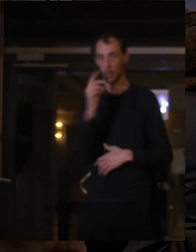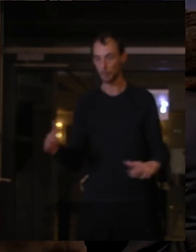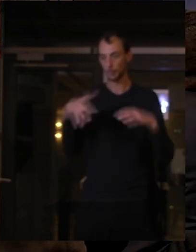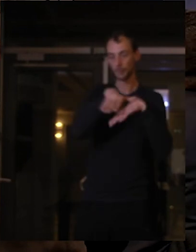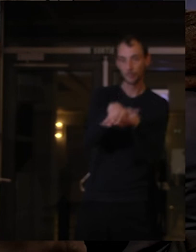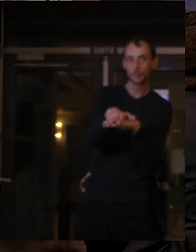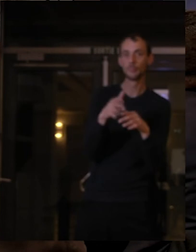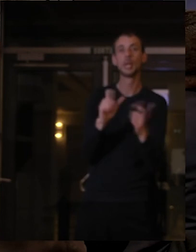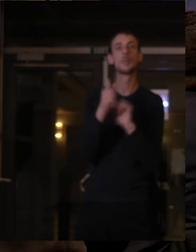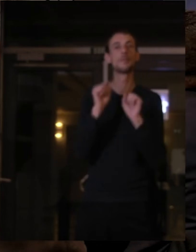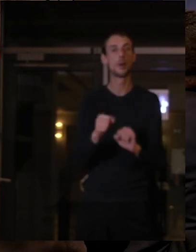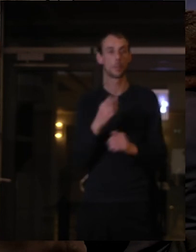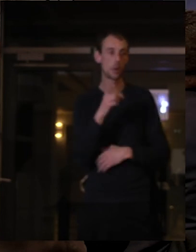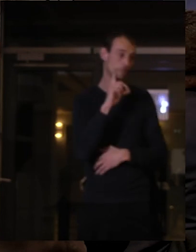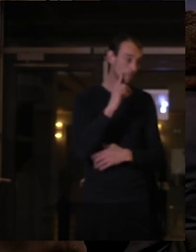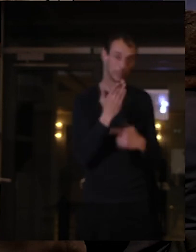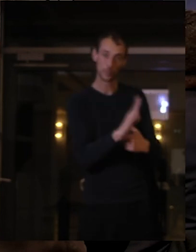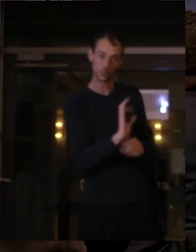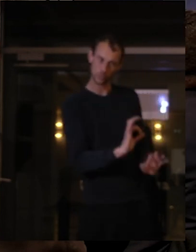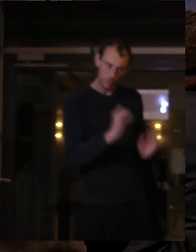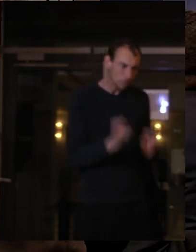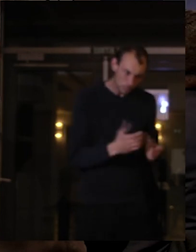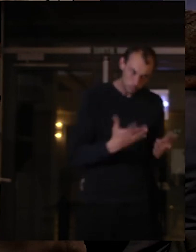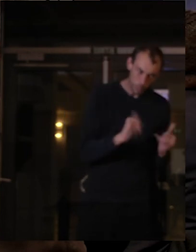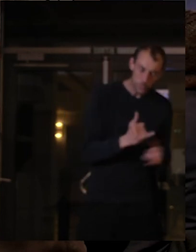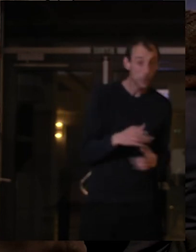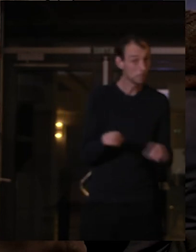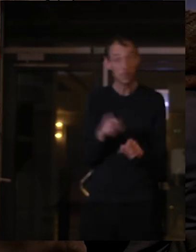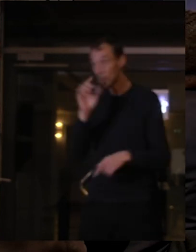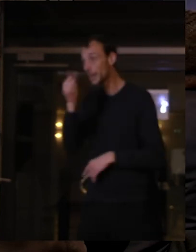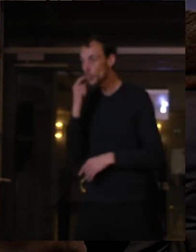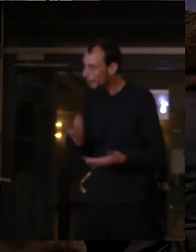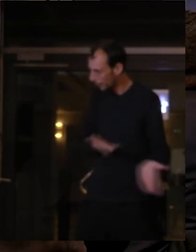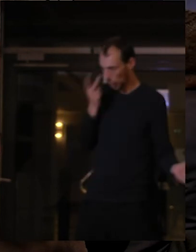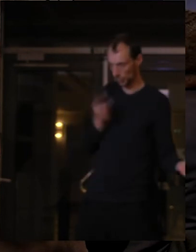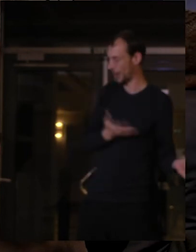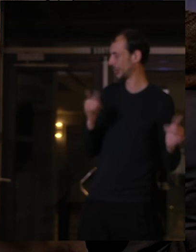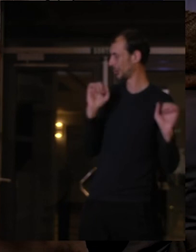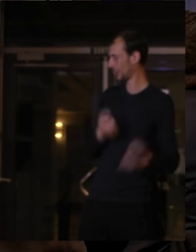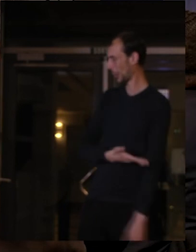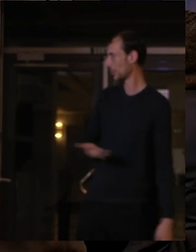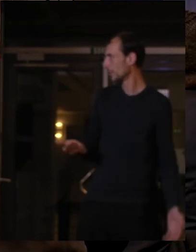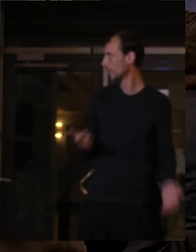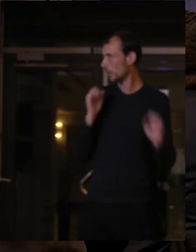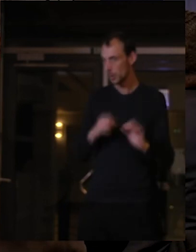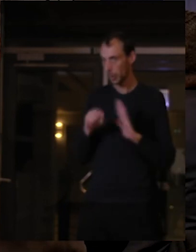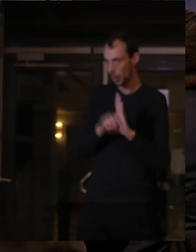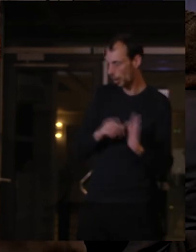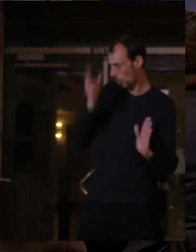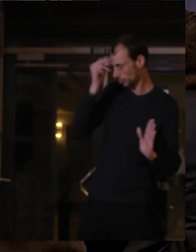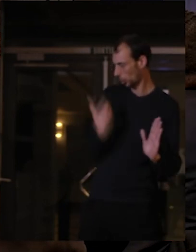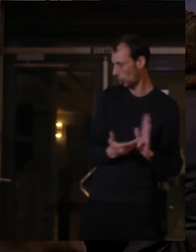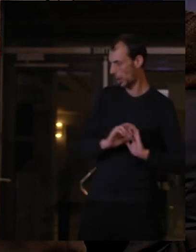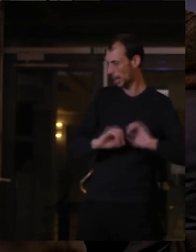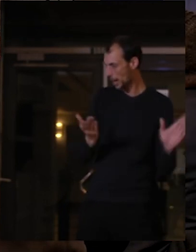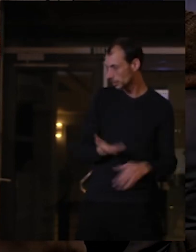ou avec les garçons et montre aux garçons que les filles sont capables aussi et qu'elles peuvent apprendre les règles du football. Donc effectivement, s'il y a une des clés